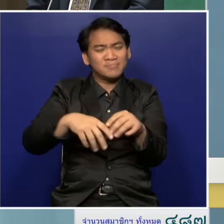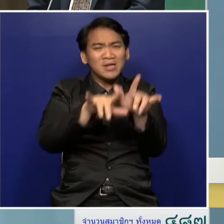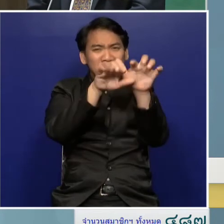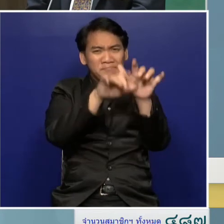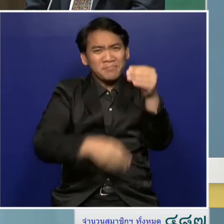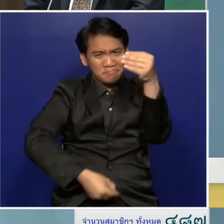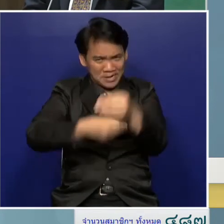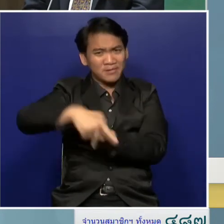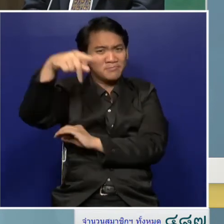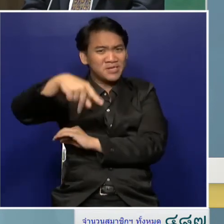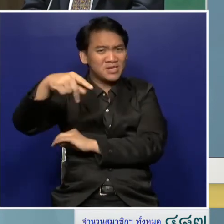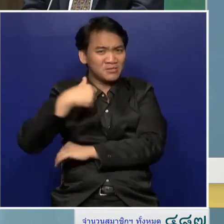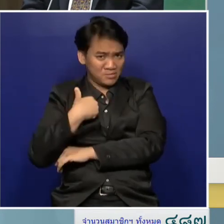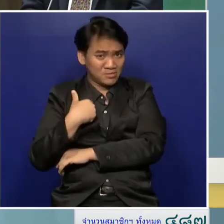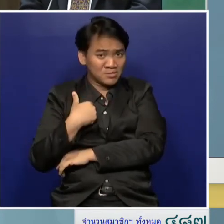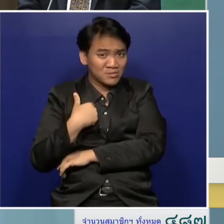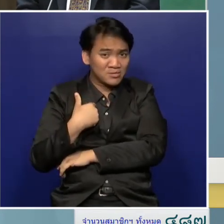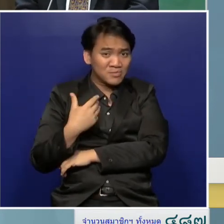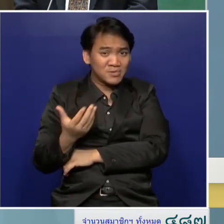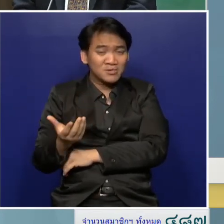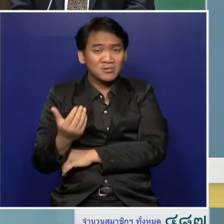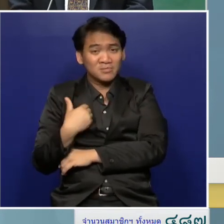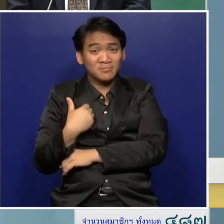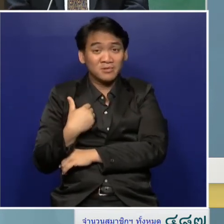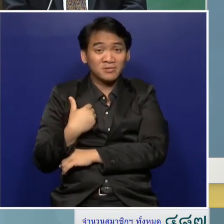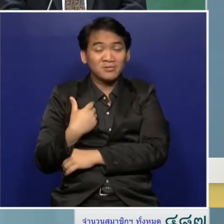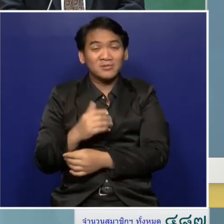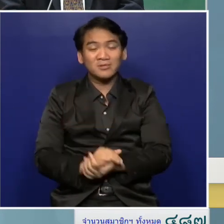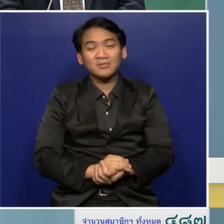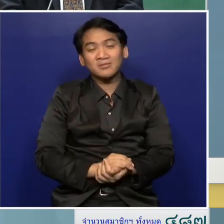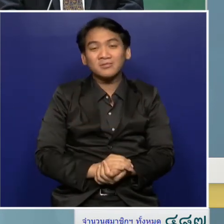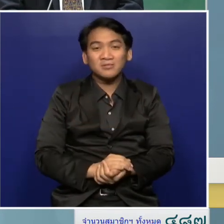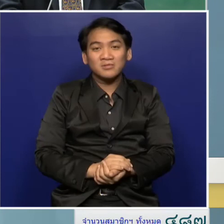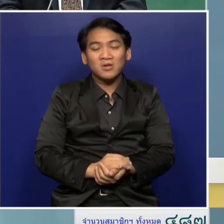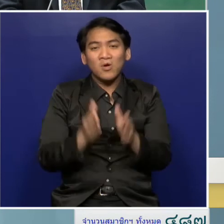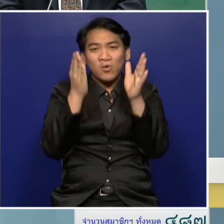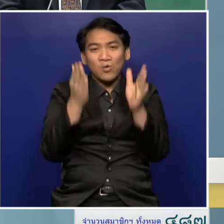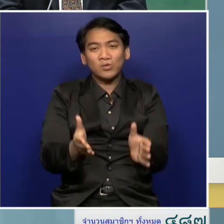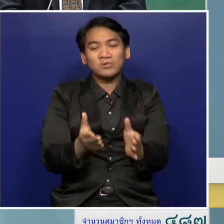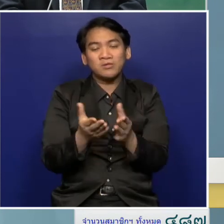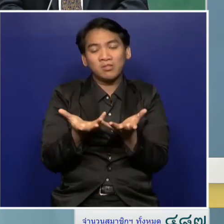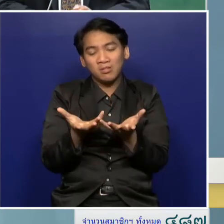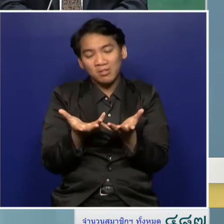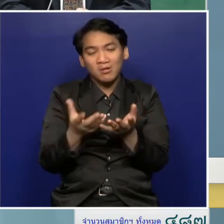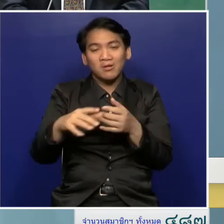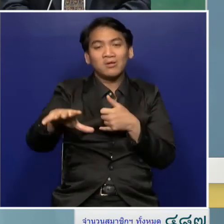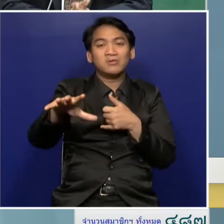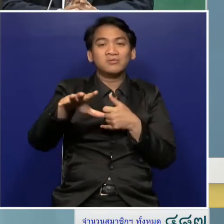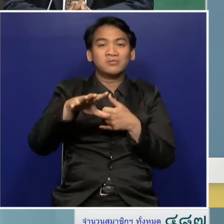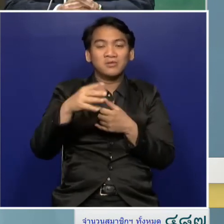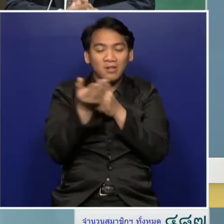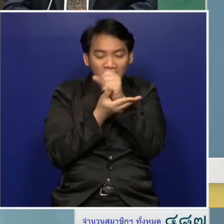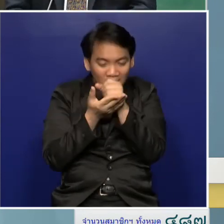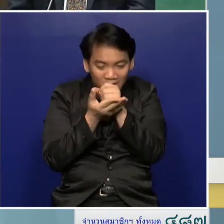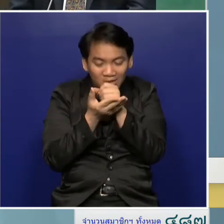ไม่ท่องเที่ยวมีพ้นผลย้อนหลังไปถึงผู้เสพติดที่ถูกคดีเพราะเสพ